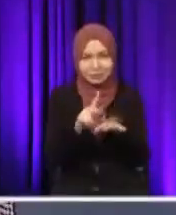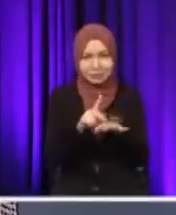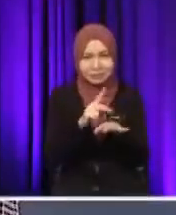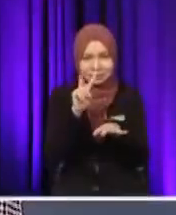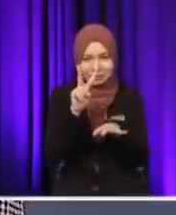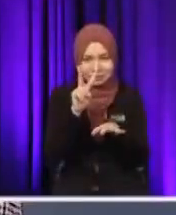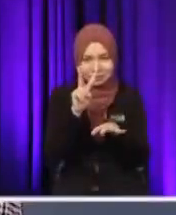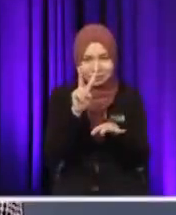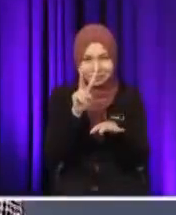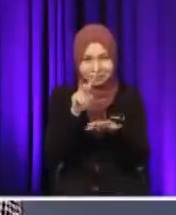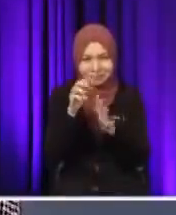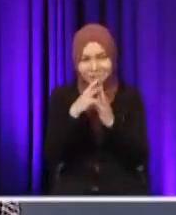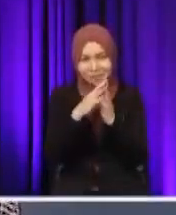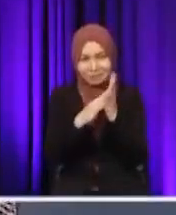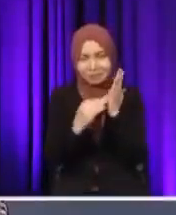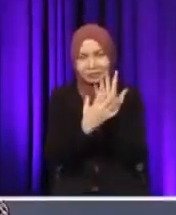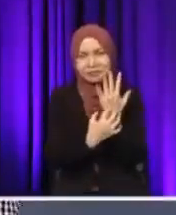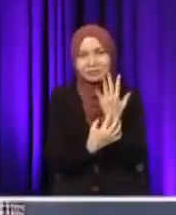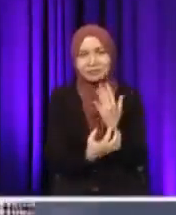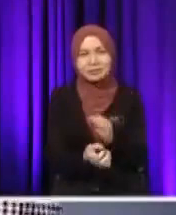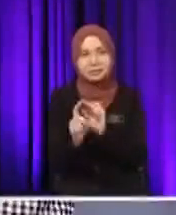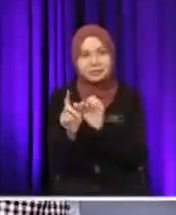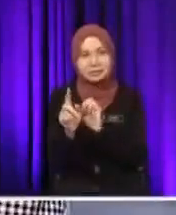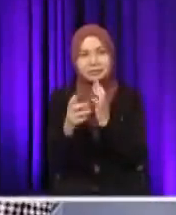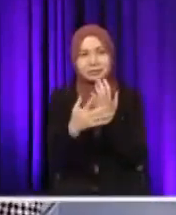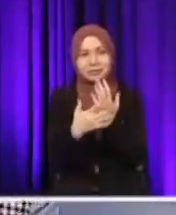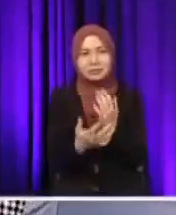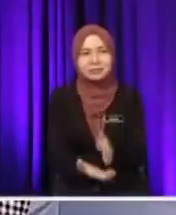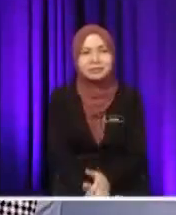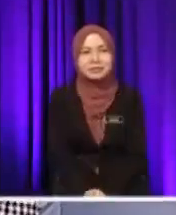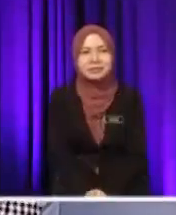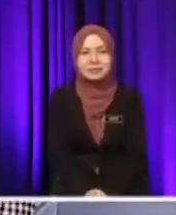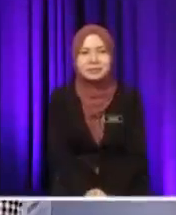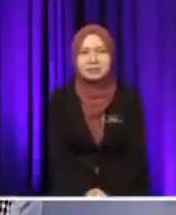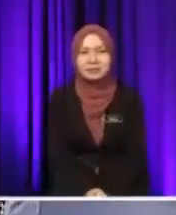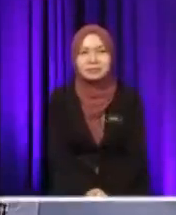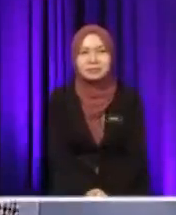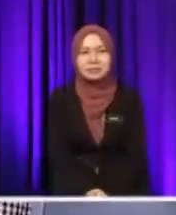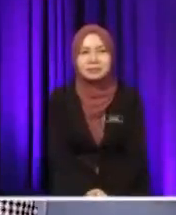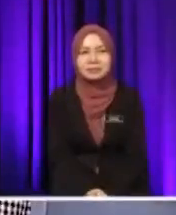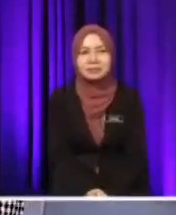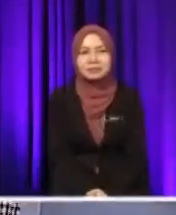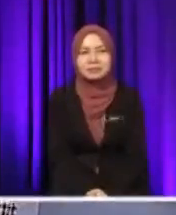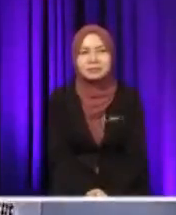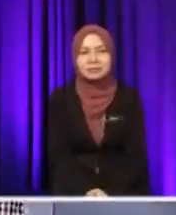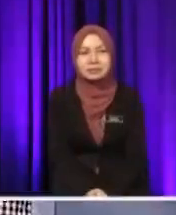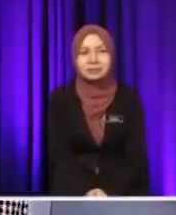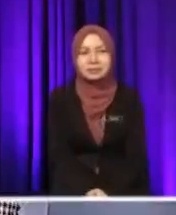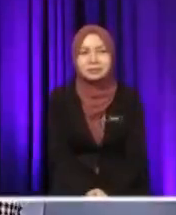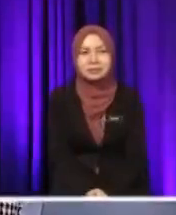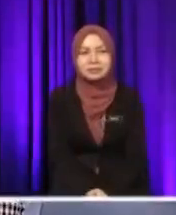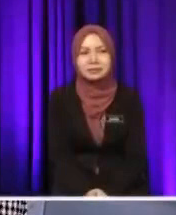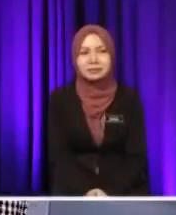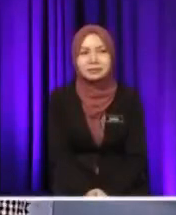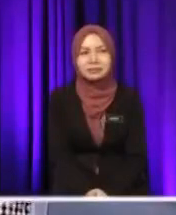Abang Chris. Tak apa, Adam. Tak apa. Okay. Relax. Yes. Bapak tenang. Masih ada masa kan semua? Okey. Dia nak